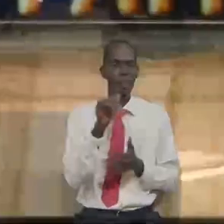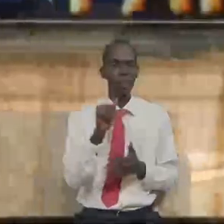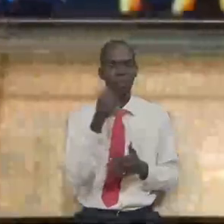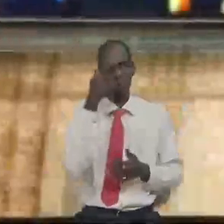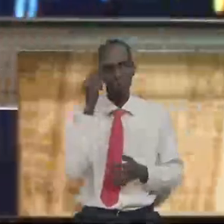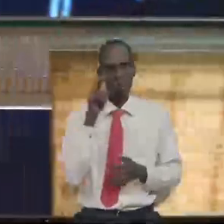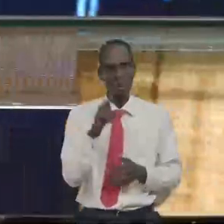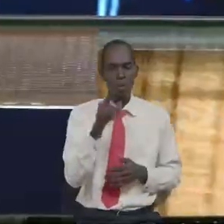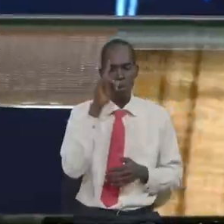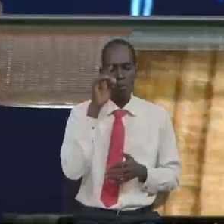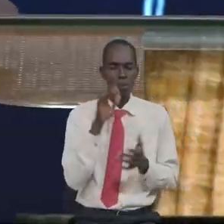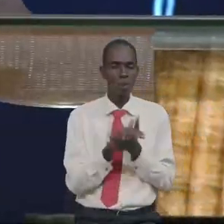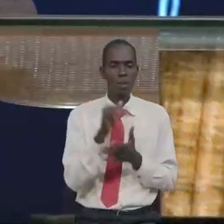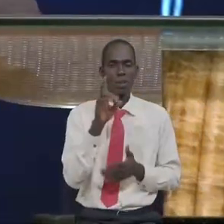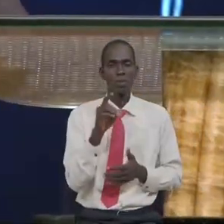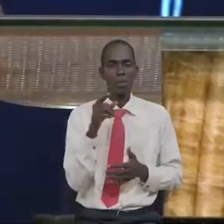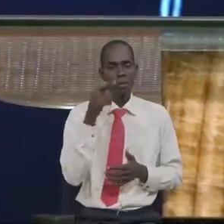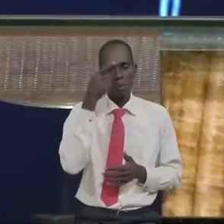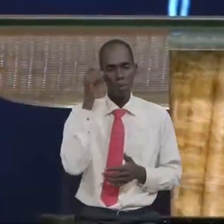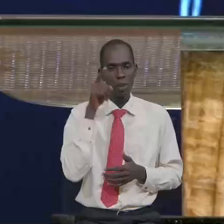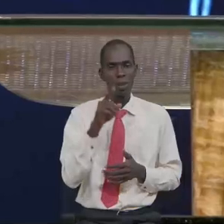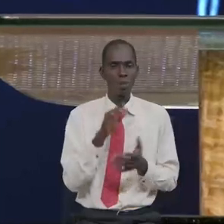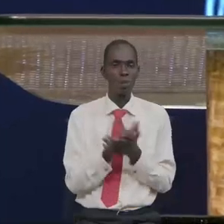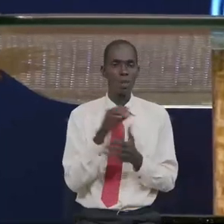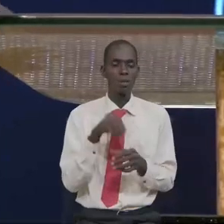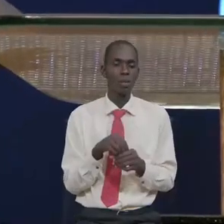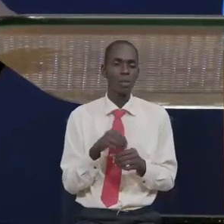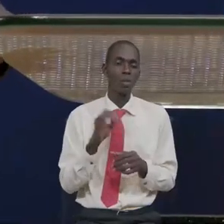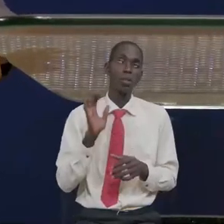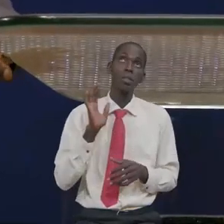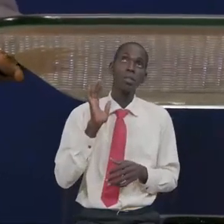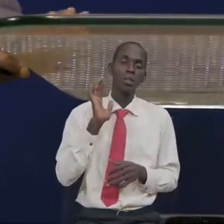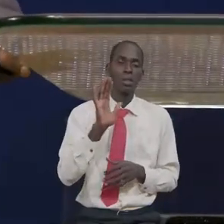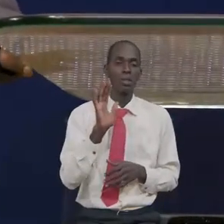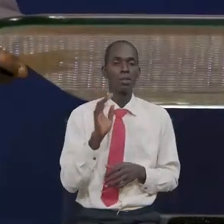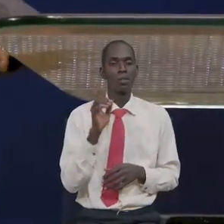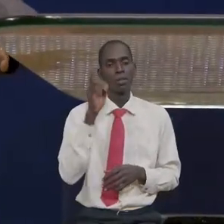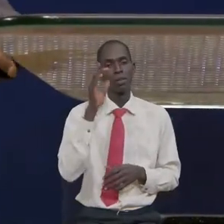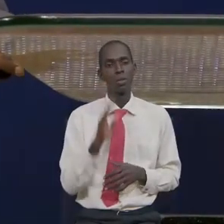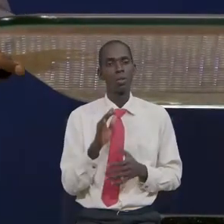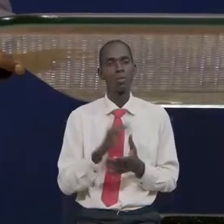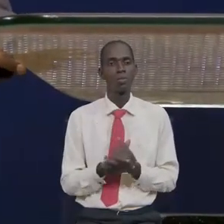son Dieu. Parce qu'il avait confiance en son Dieu.